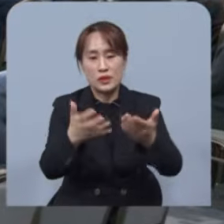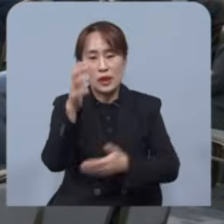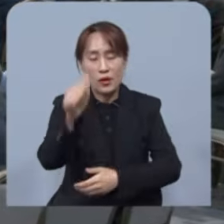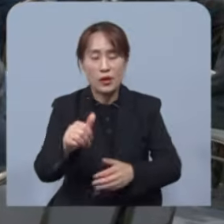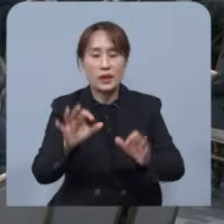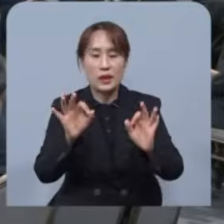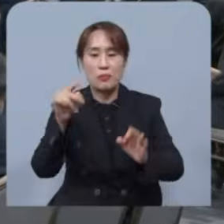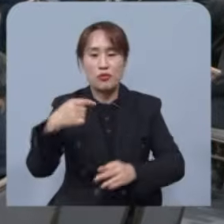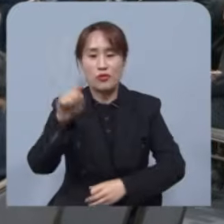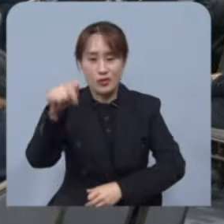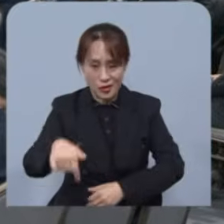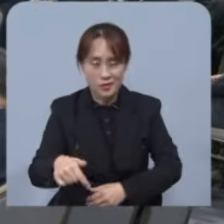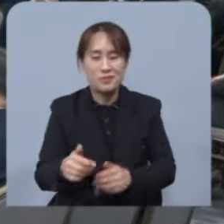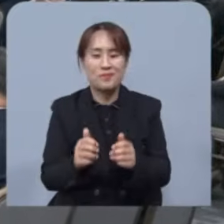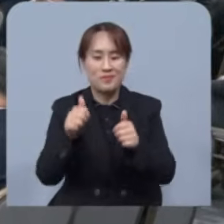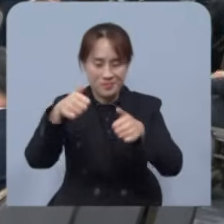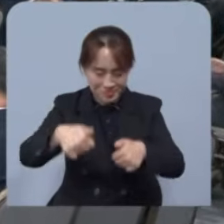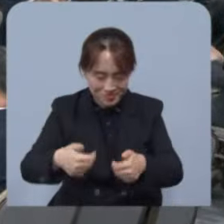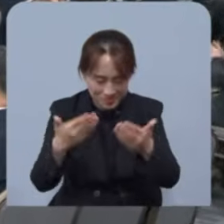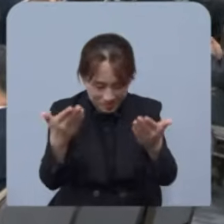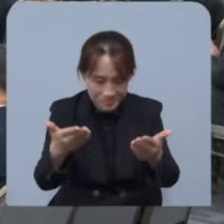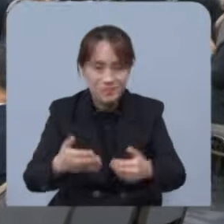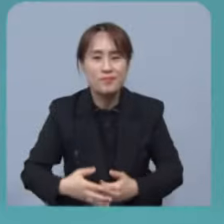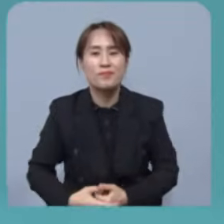김윤덕입니다. 인사드리겠습니다.